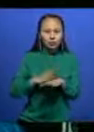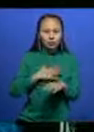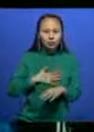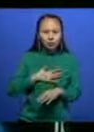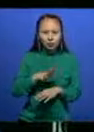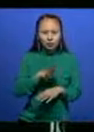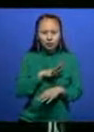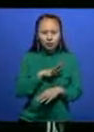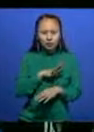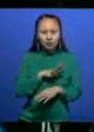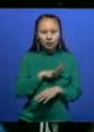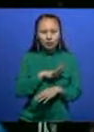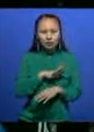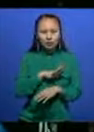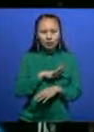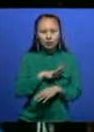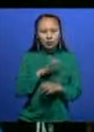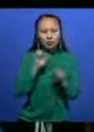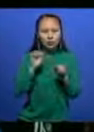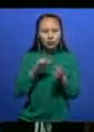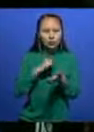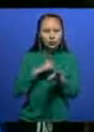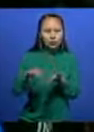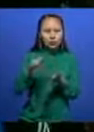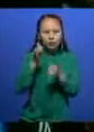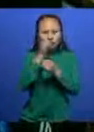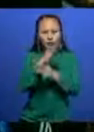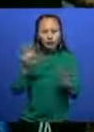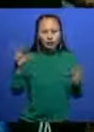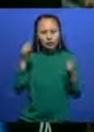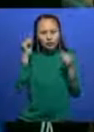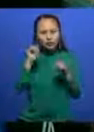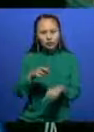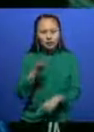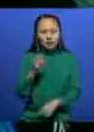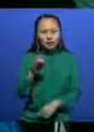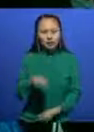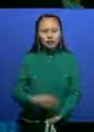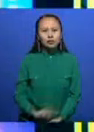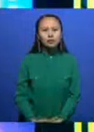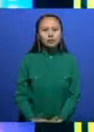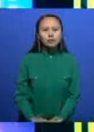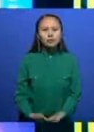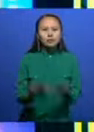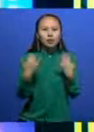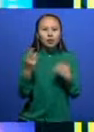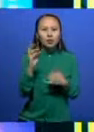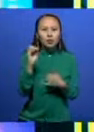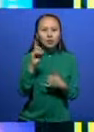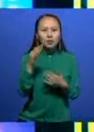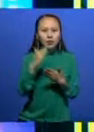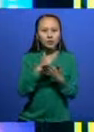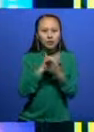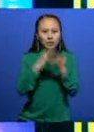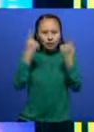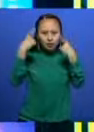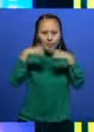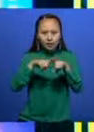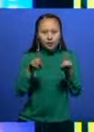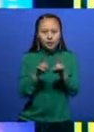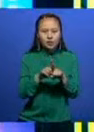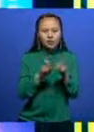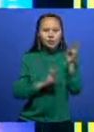болды. Мысалы, жарысқа шықпай қойға болмайды, өйткені барлық сол бейбітке келеді халық. Бүгін Көзқарас бағдарламасы